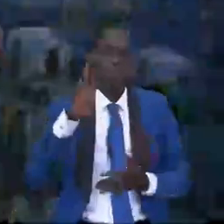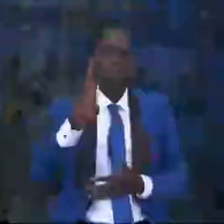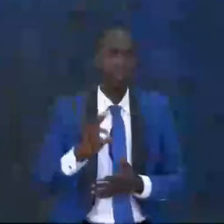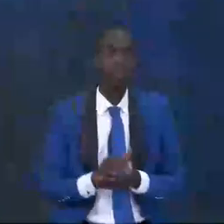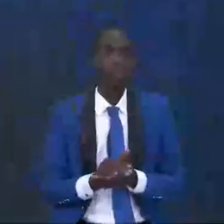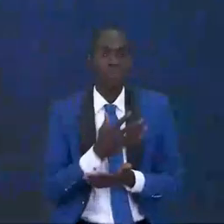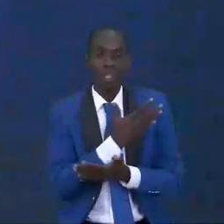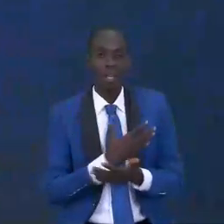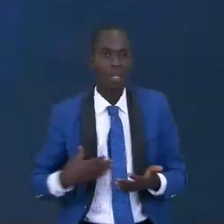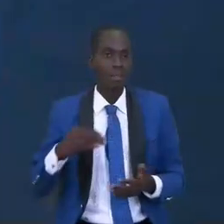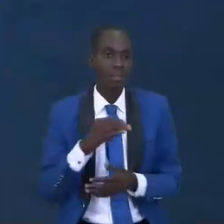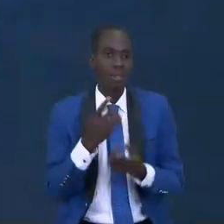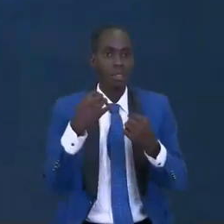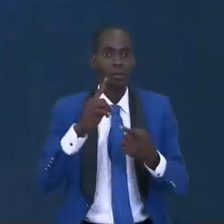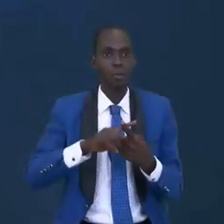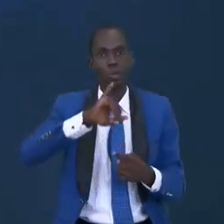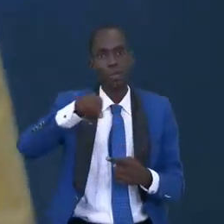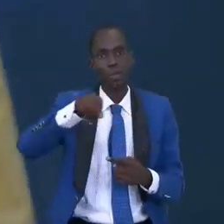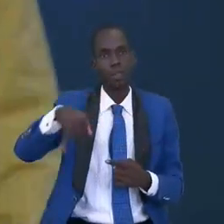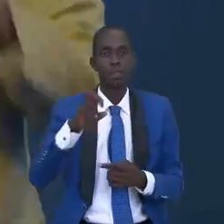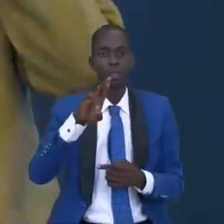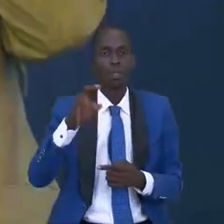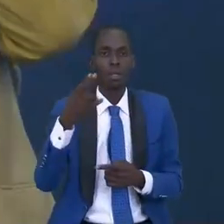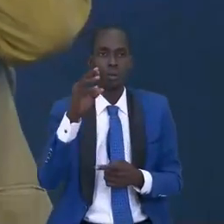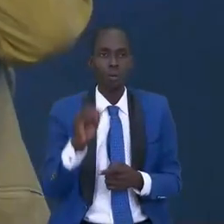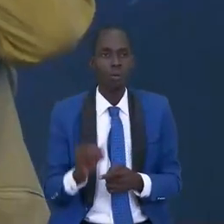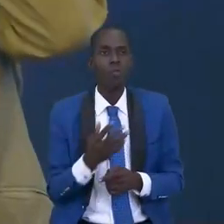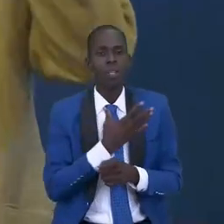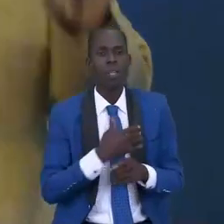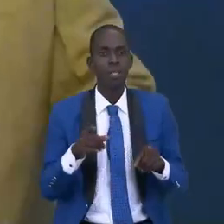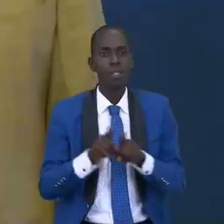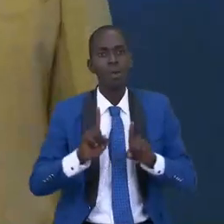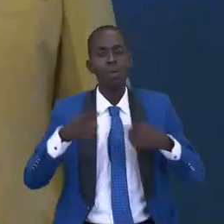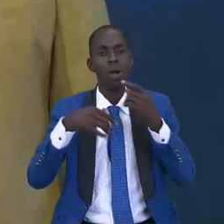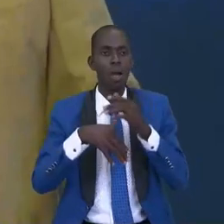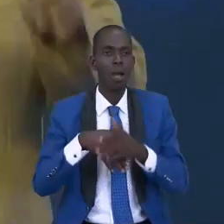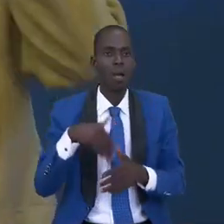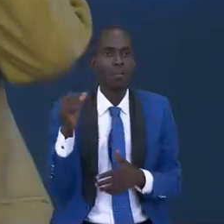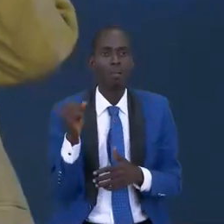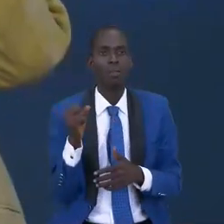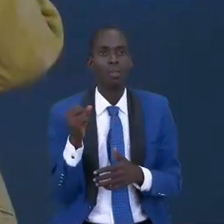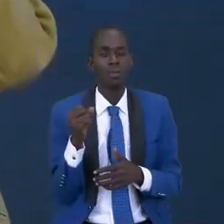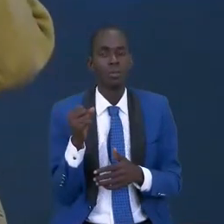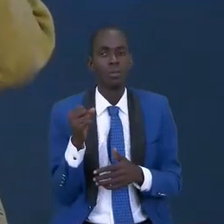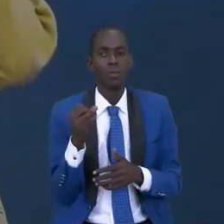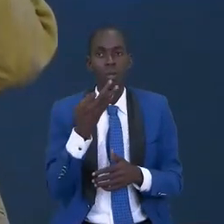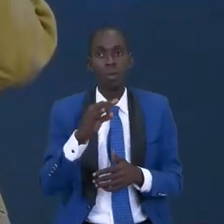dit, ils arrivaient à Jéricho et lorsque Jésus en